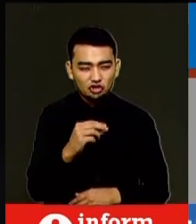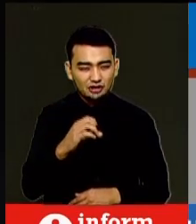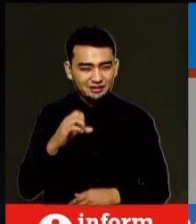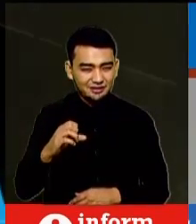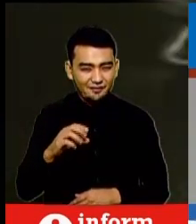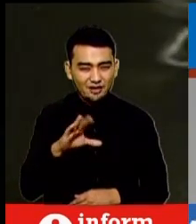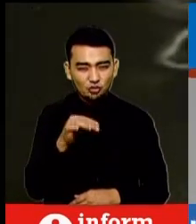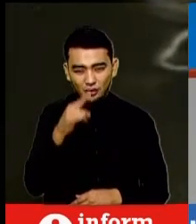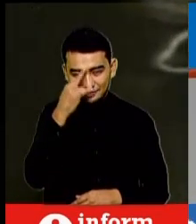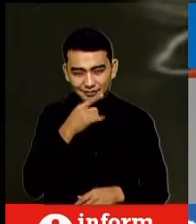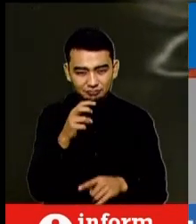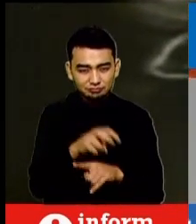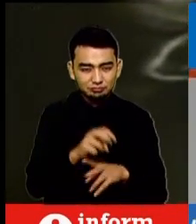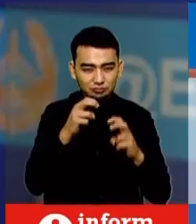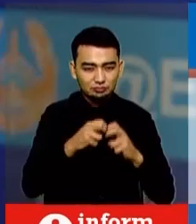Казахстана Ергали Бахаев.